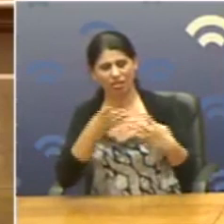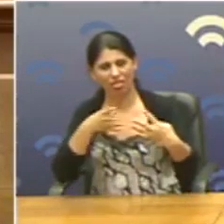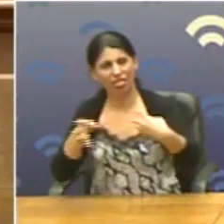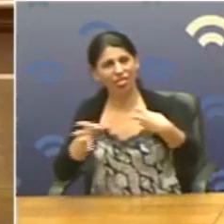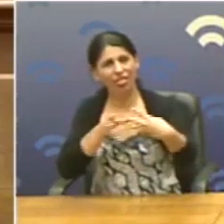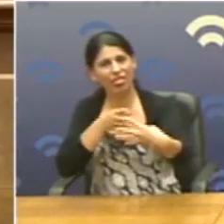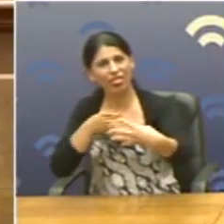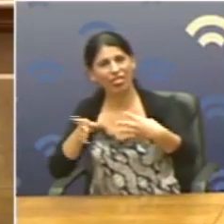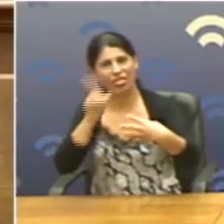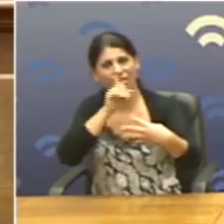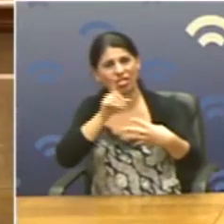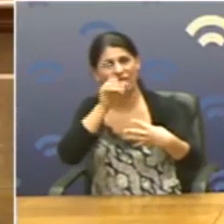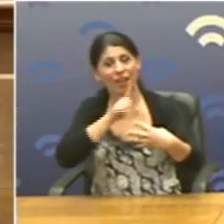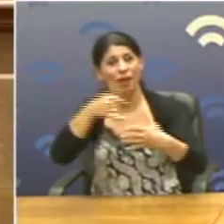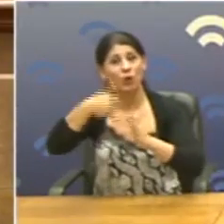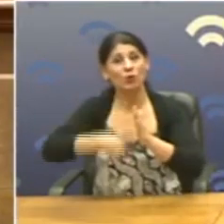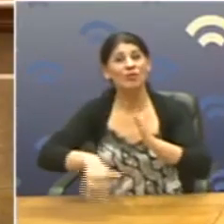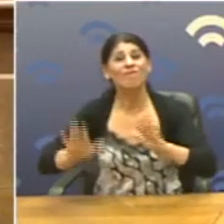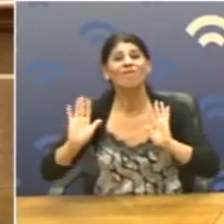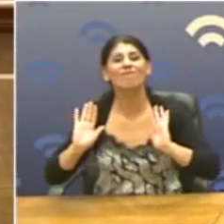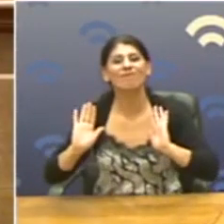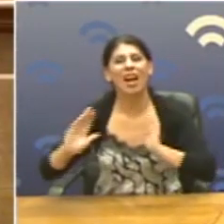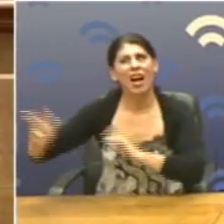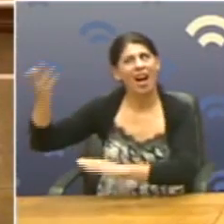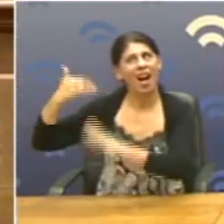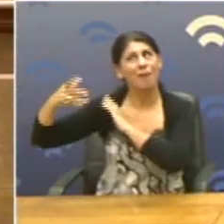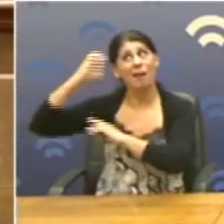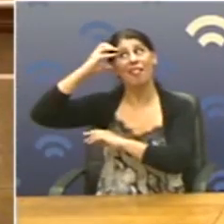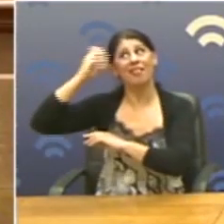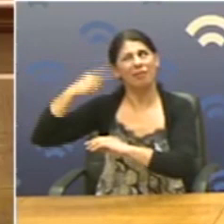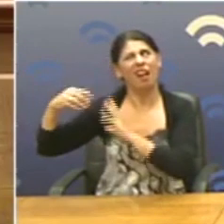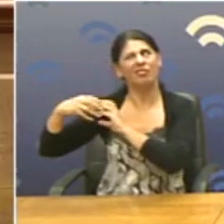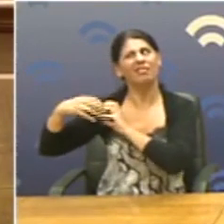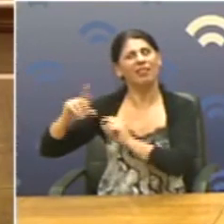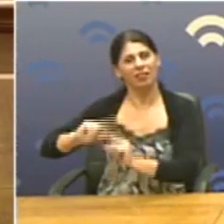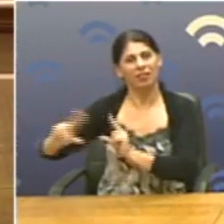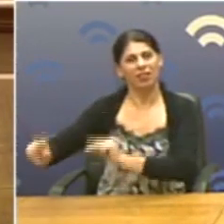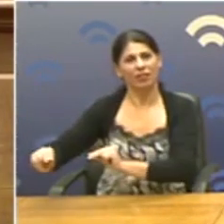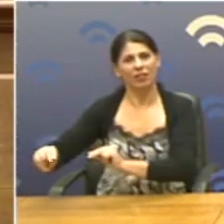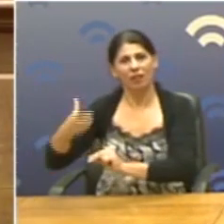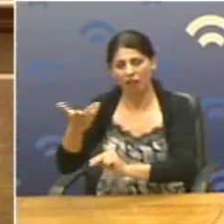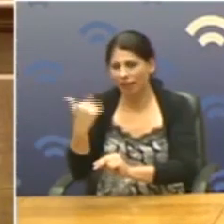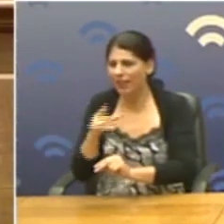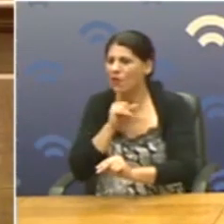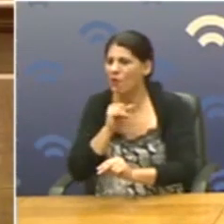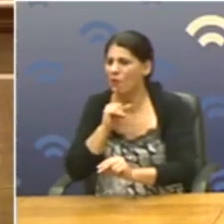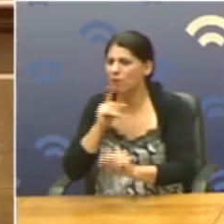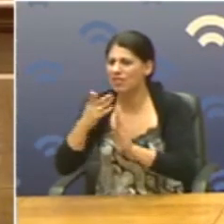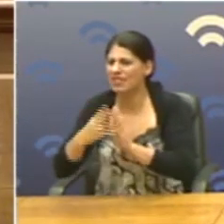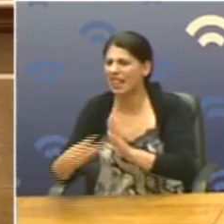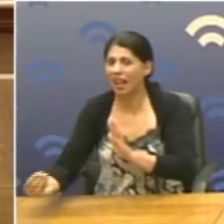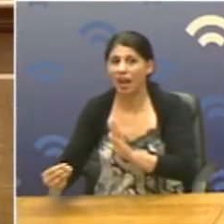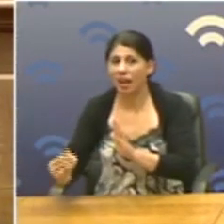παραπλανητικός, ανούσιος, βγαλμένος από το παρελθόν. Καυγάς περιόνου σκιάς. Ποιος